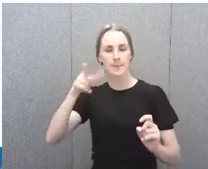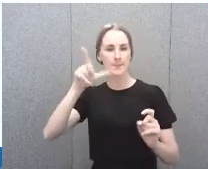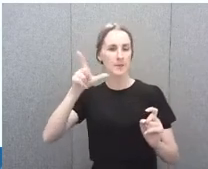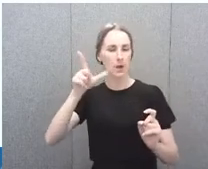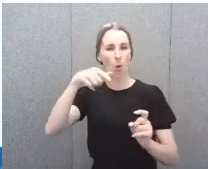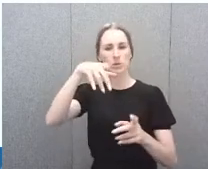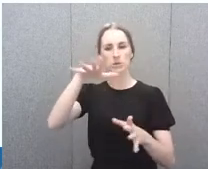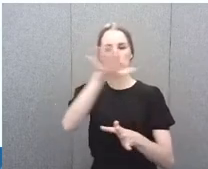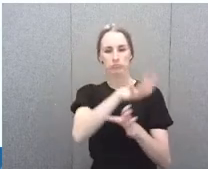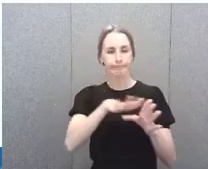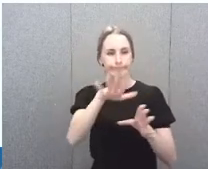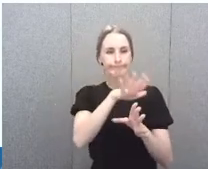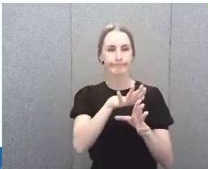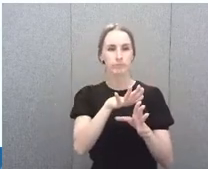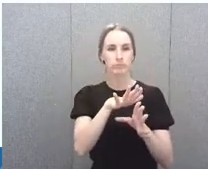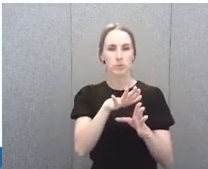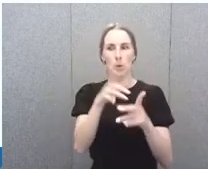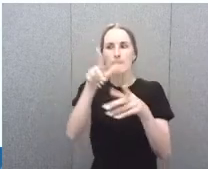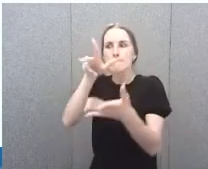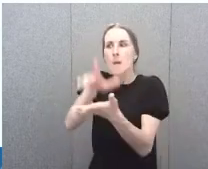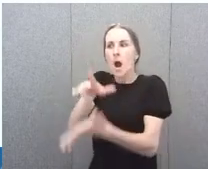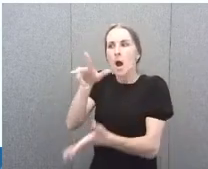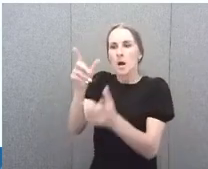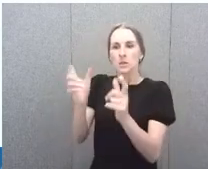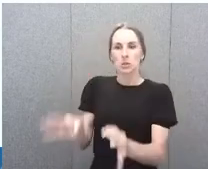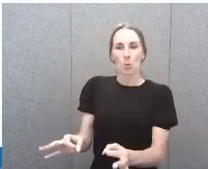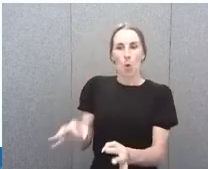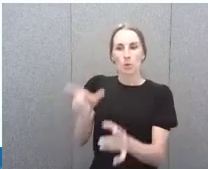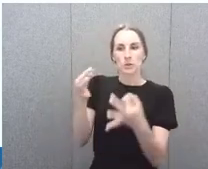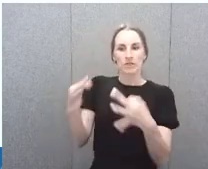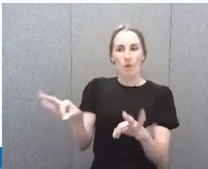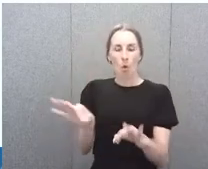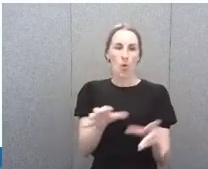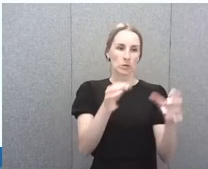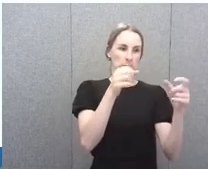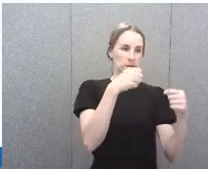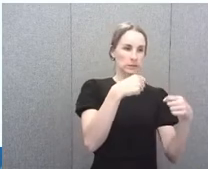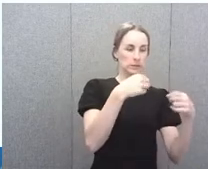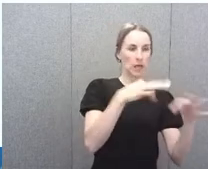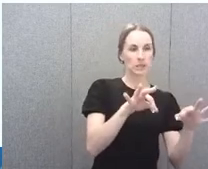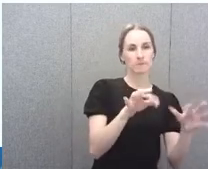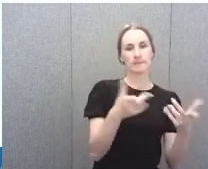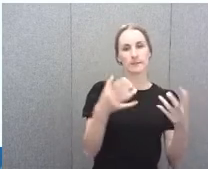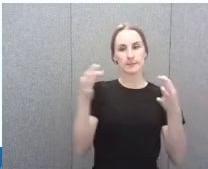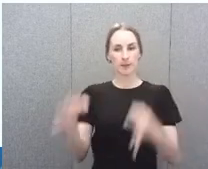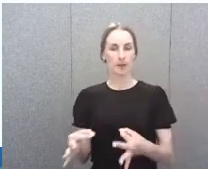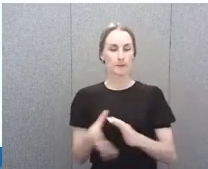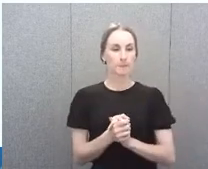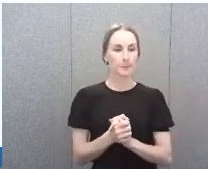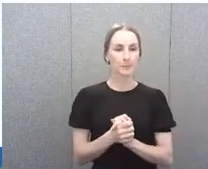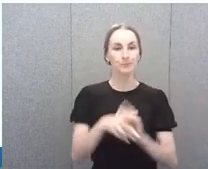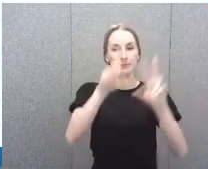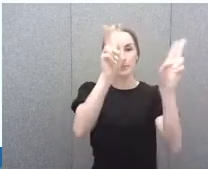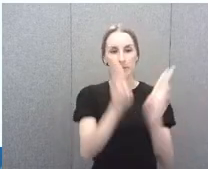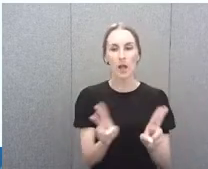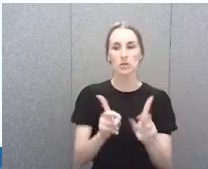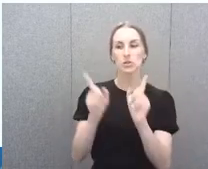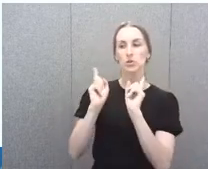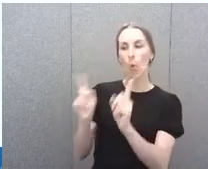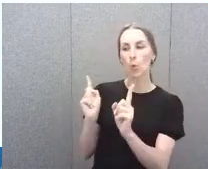западное демократическое государство, то как мы сможем обеспечить права и свободы человека? С другой стороны, обеспечение прав и свобод